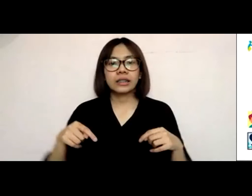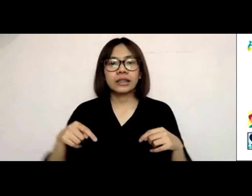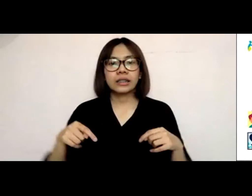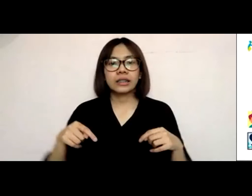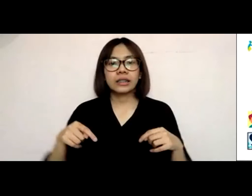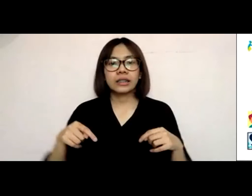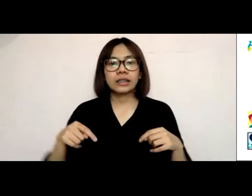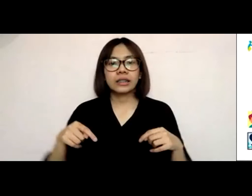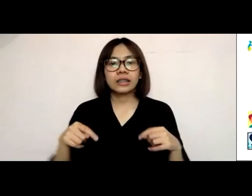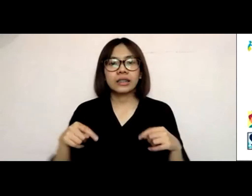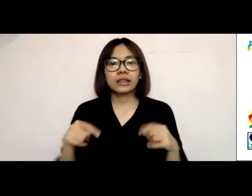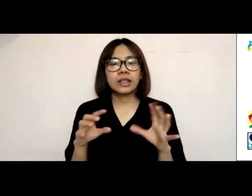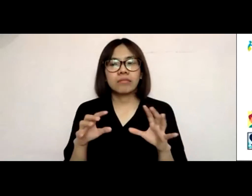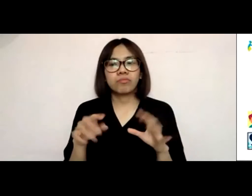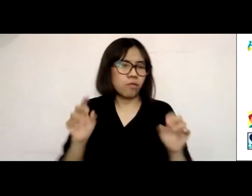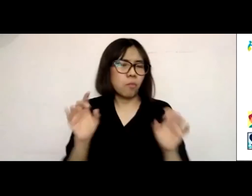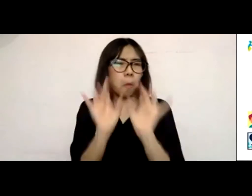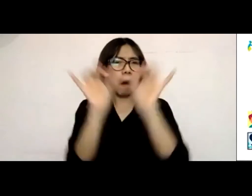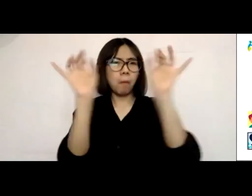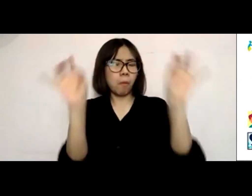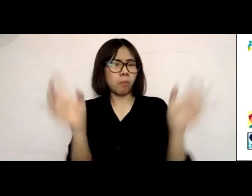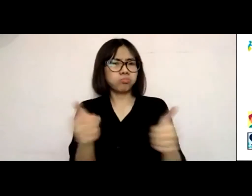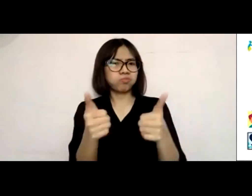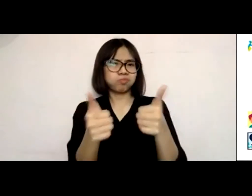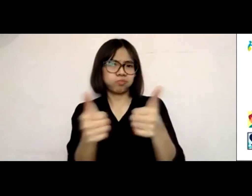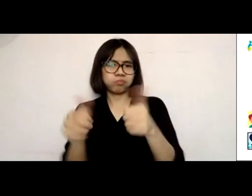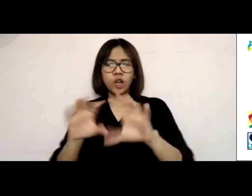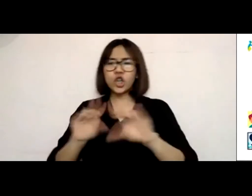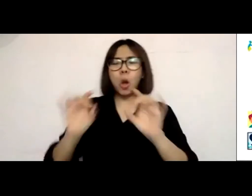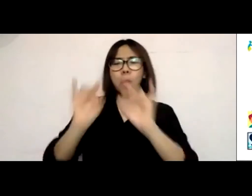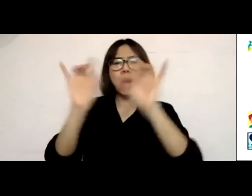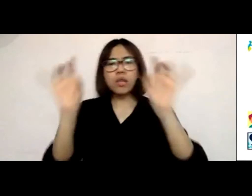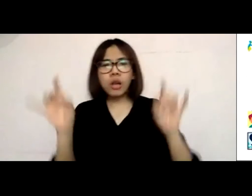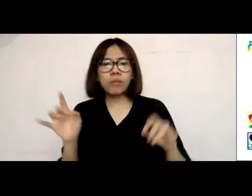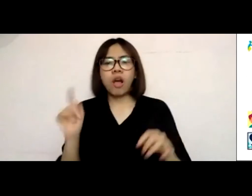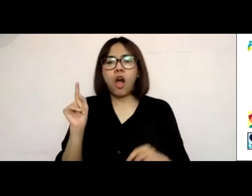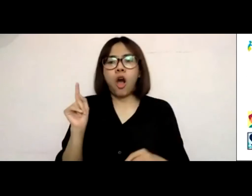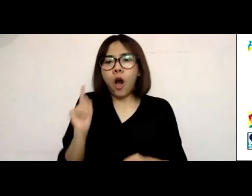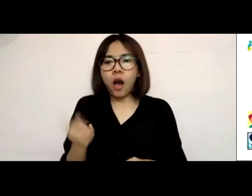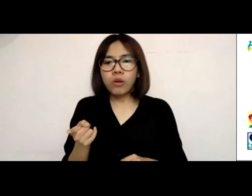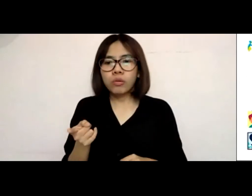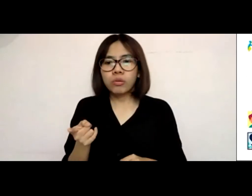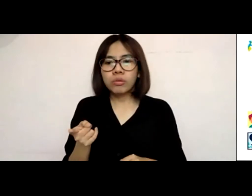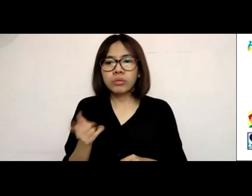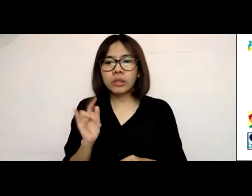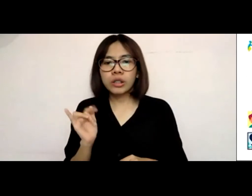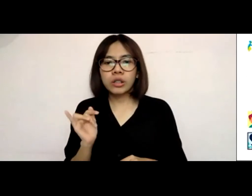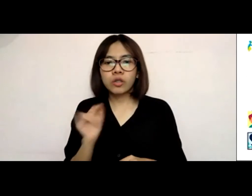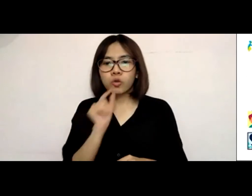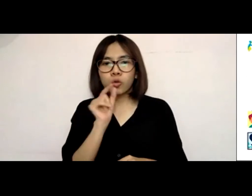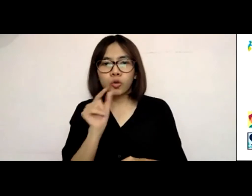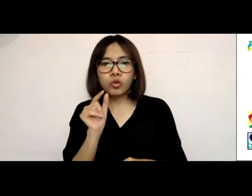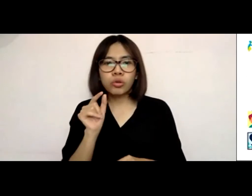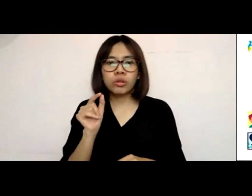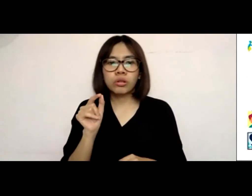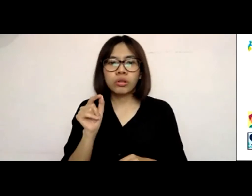setiap anak-anak gitu ya. Jadi dan sifat pekerjaan mereka pun bukan statusnya untuk menjadi pekerja,